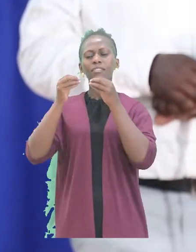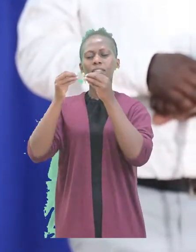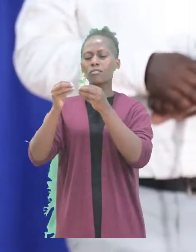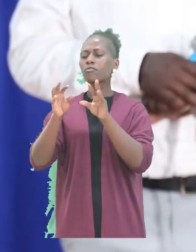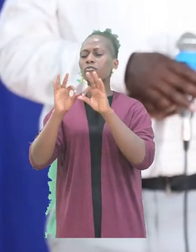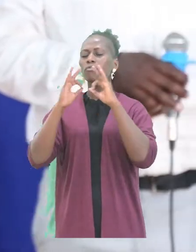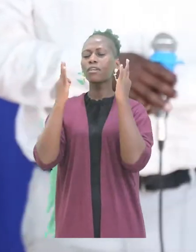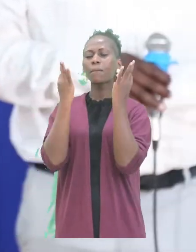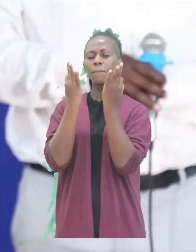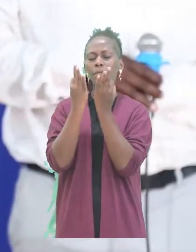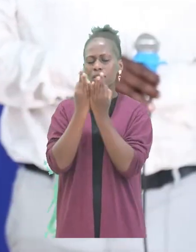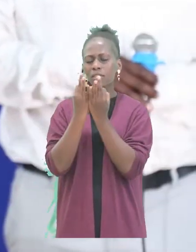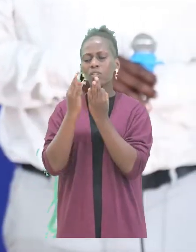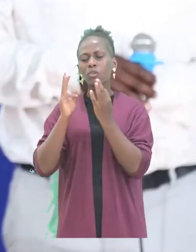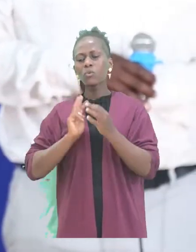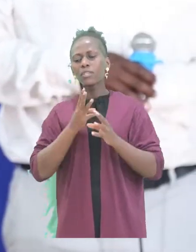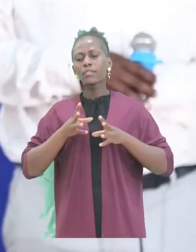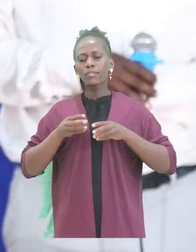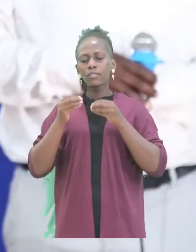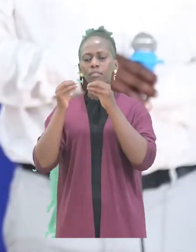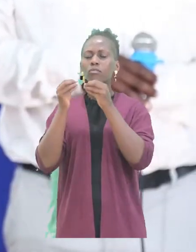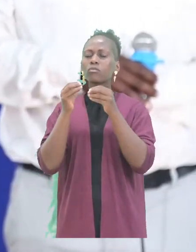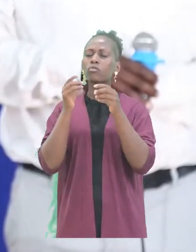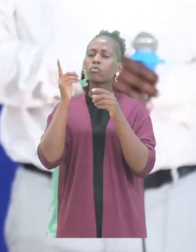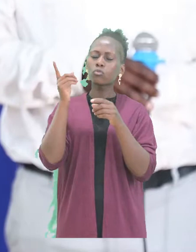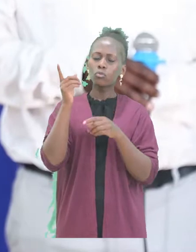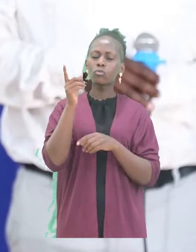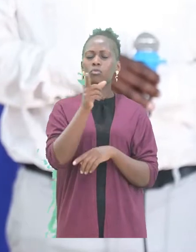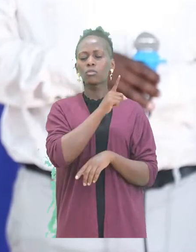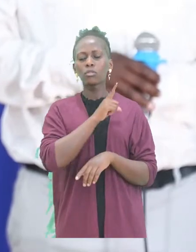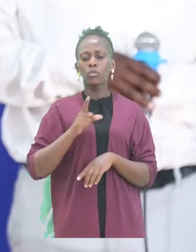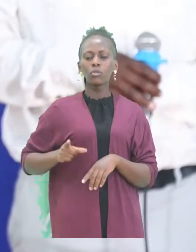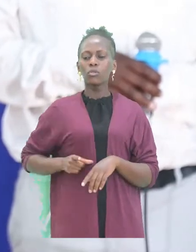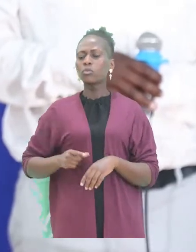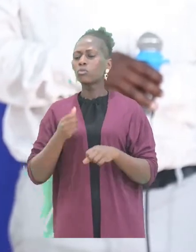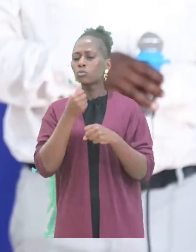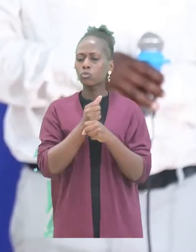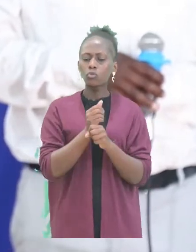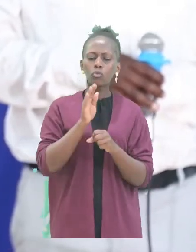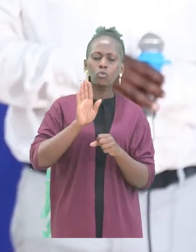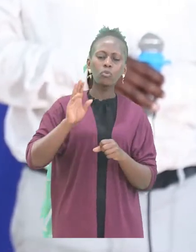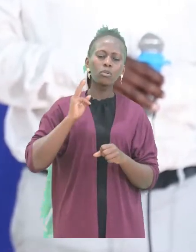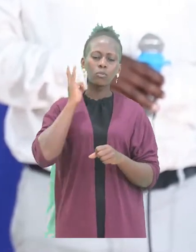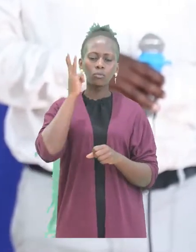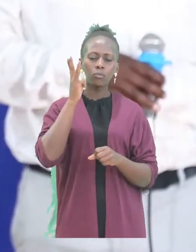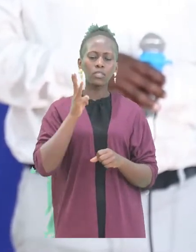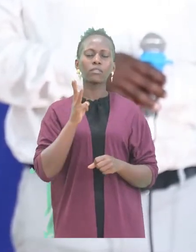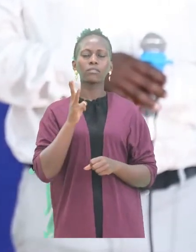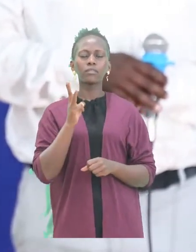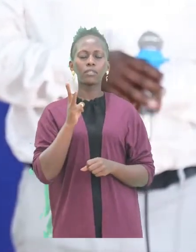familia zetu, makazi yetu yote tunakupatia wewe Baba. Kuwa wa kutenda yale utakayo na sisi